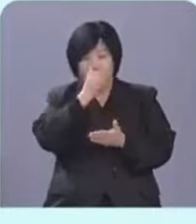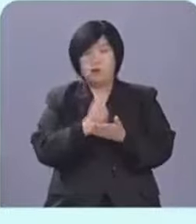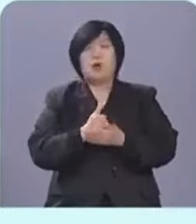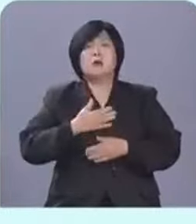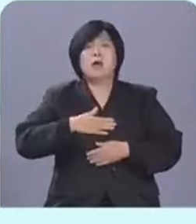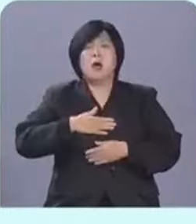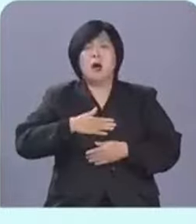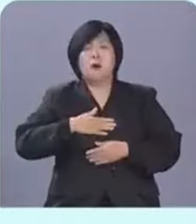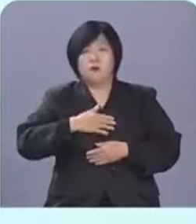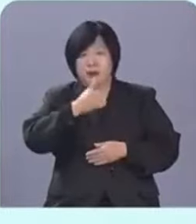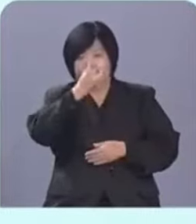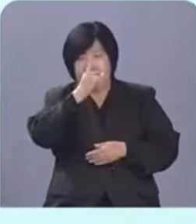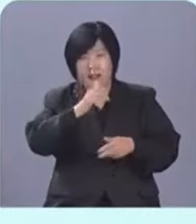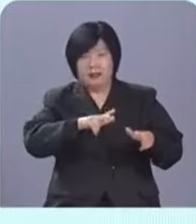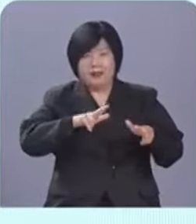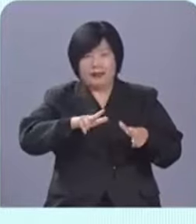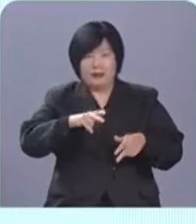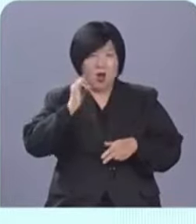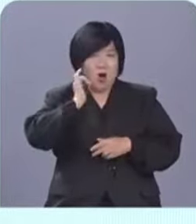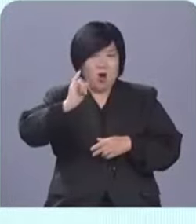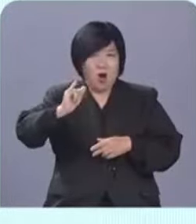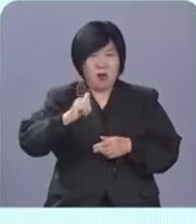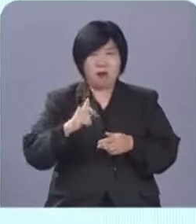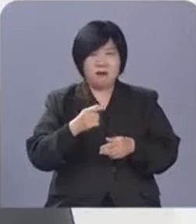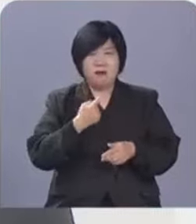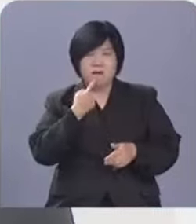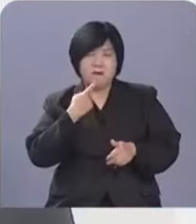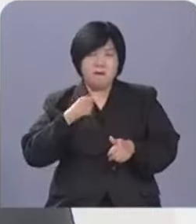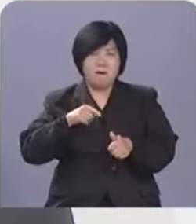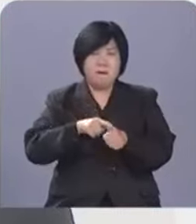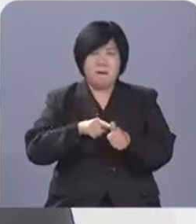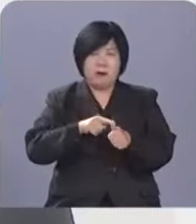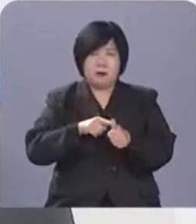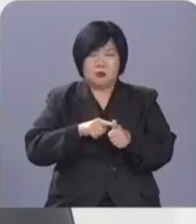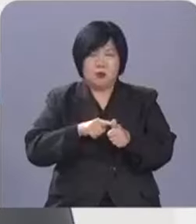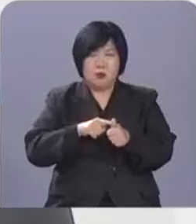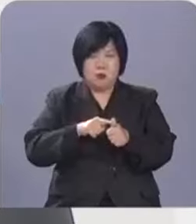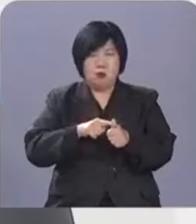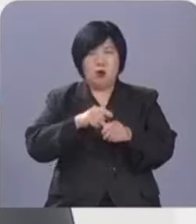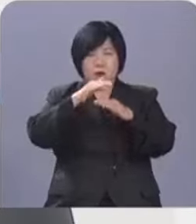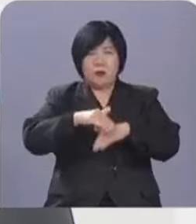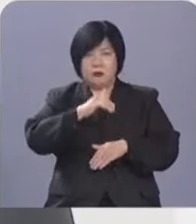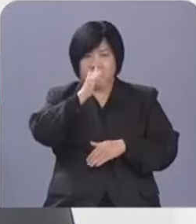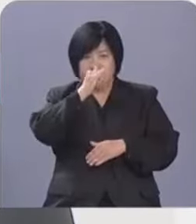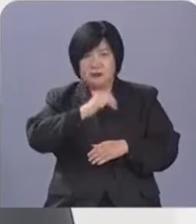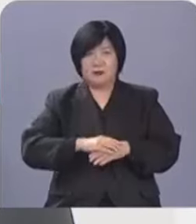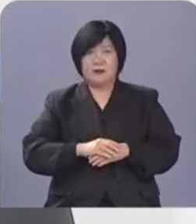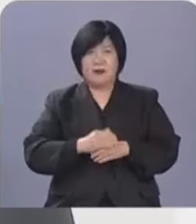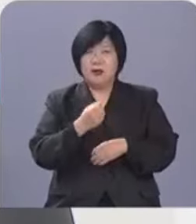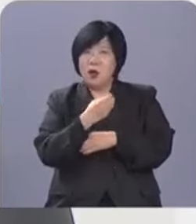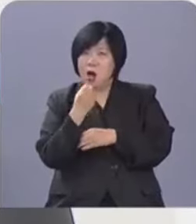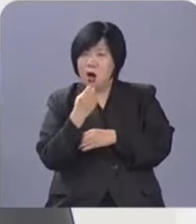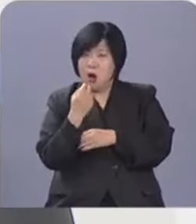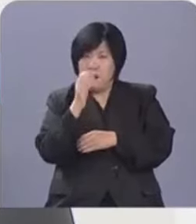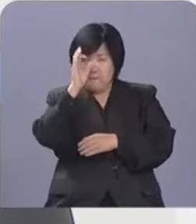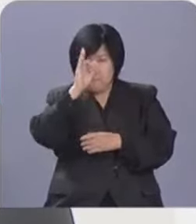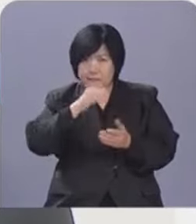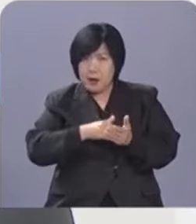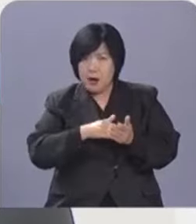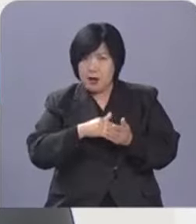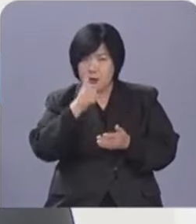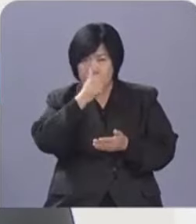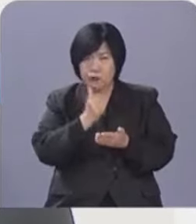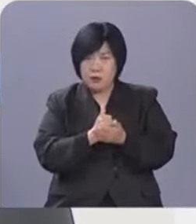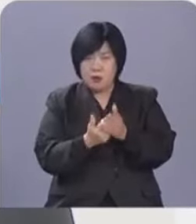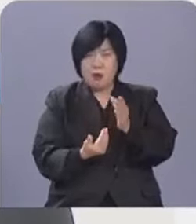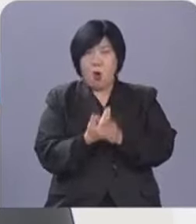당장 연락하라는 협박성 메시지도 적혀 있었습니다 기사로만 봤던 범죄가 저한테이 범죄가